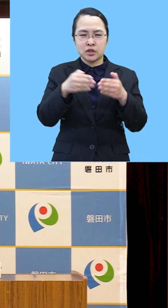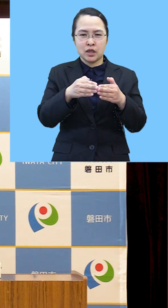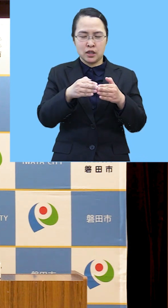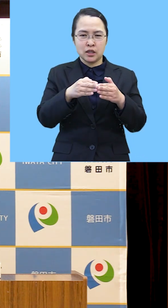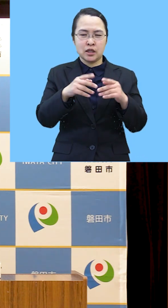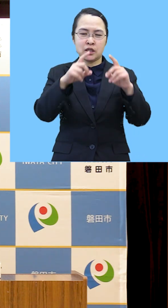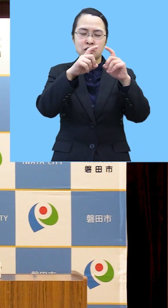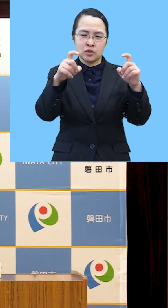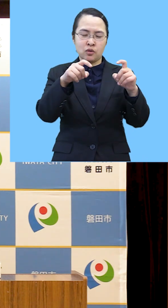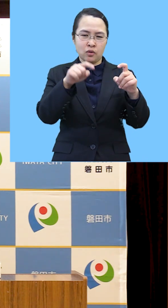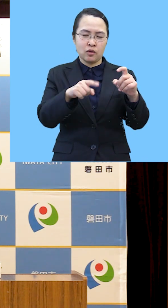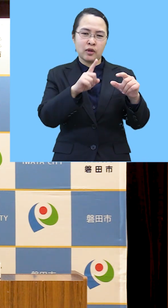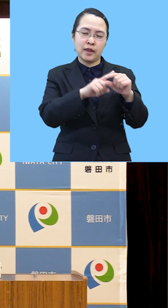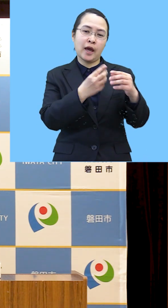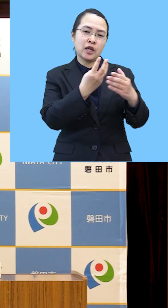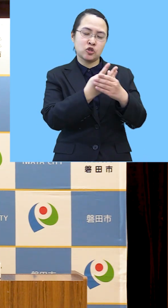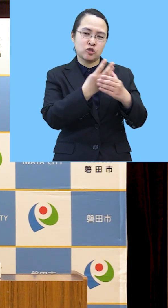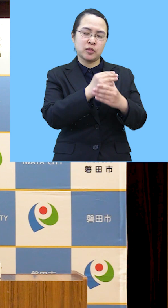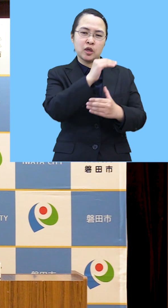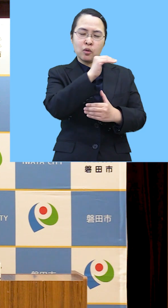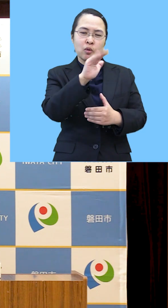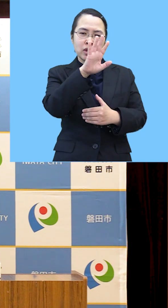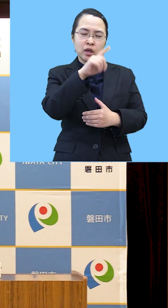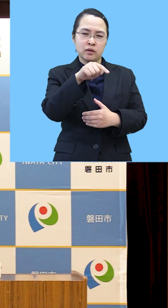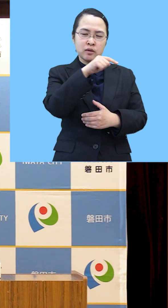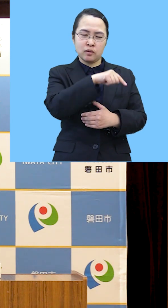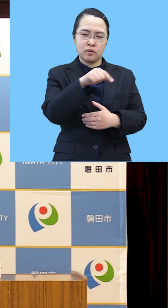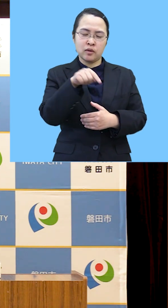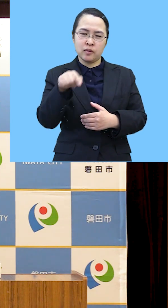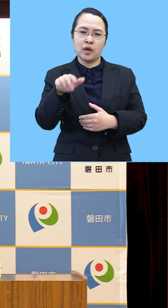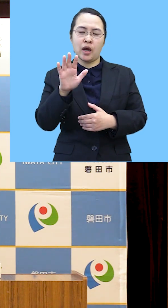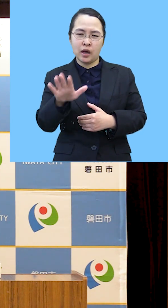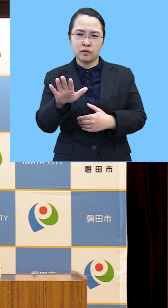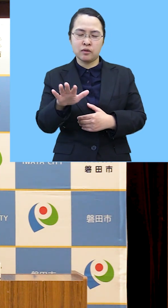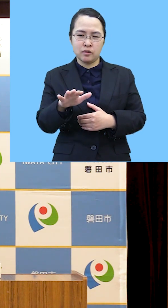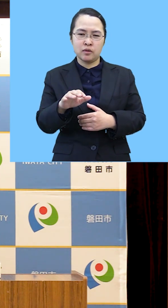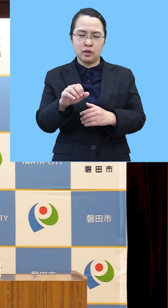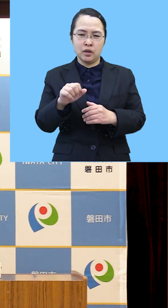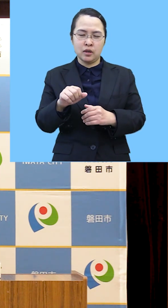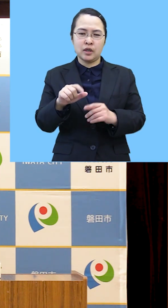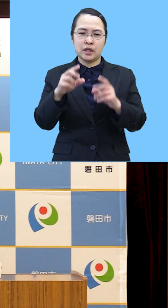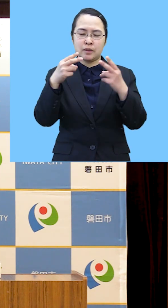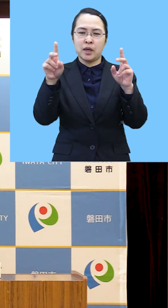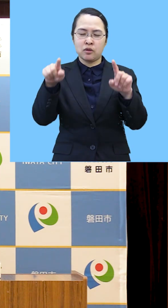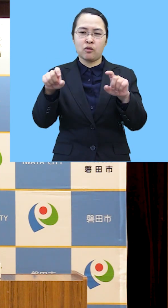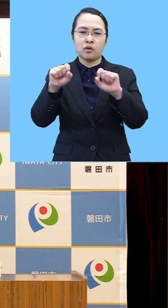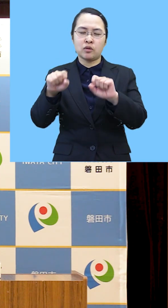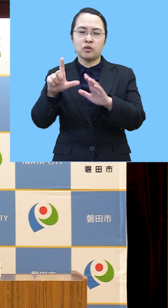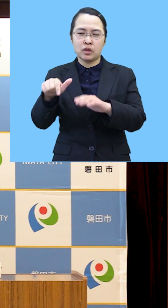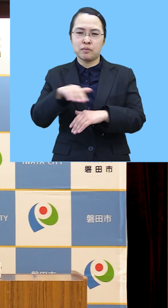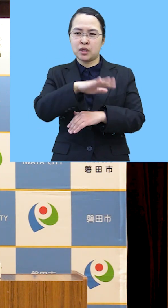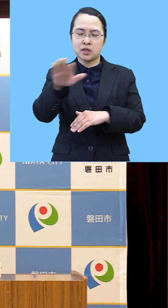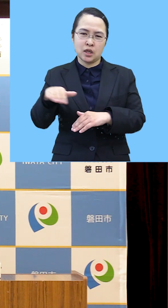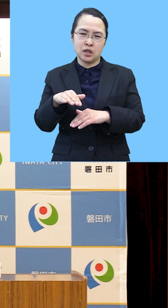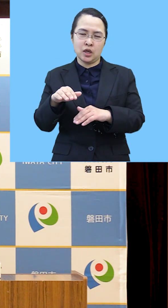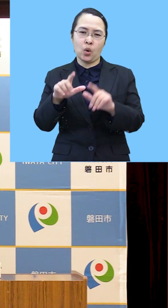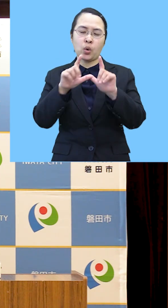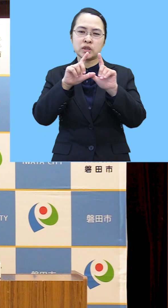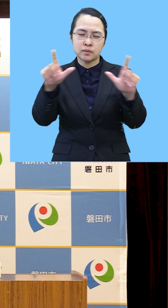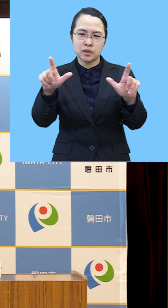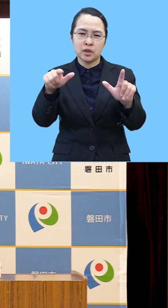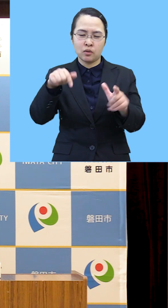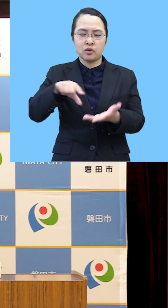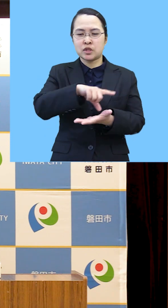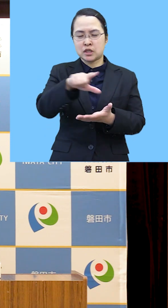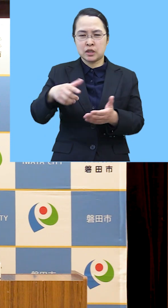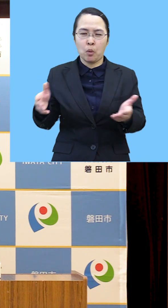泉御殿もありますから、今日の資料でも一部入ってますけれども、やるたびにですね、皆さんにはご案内をしてきますから、この地域をと